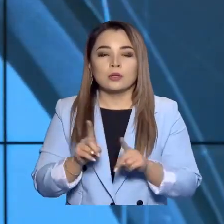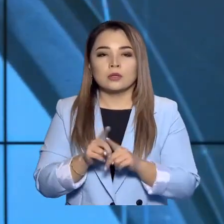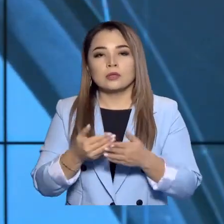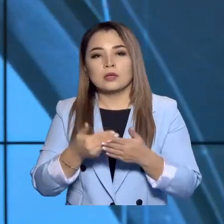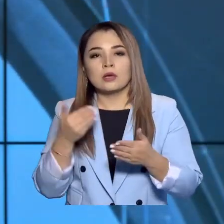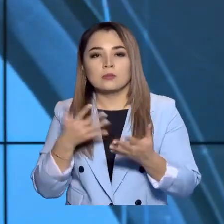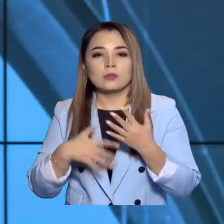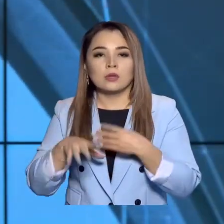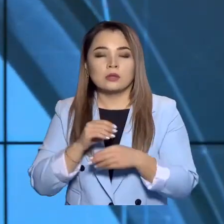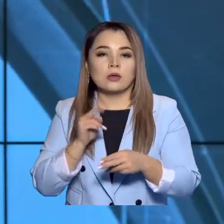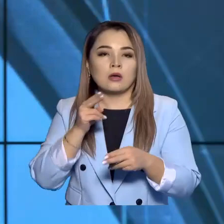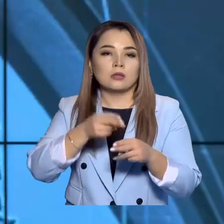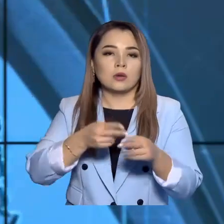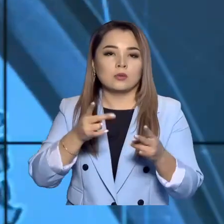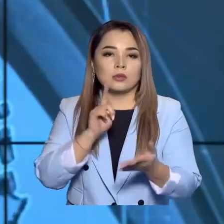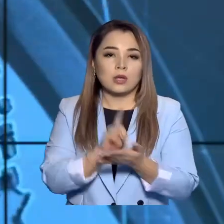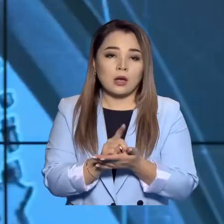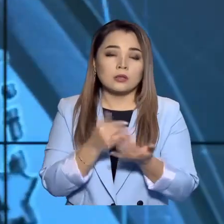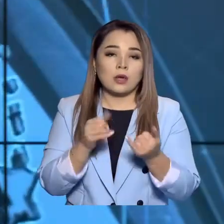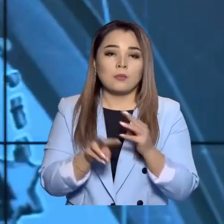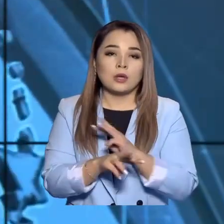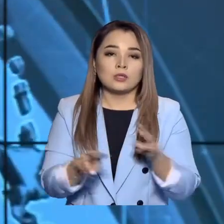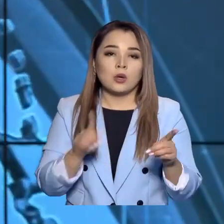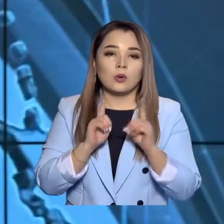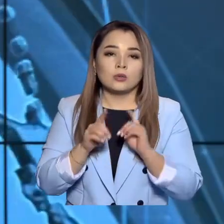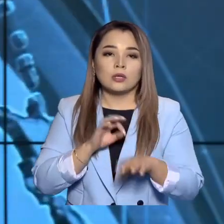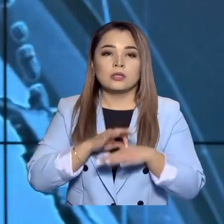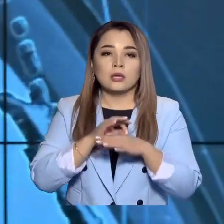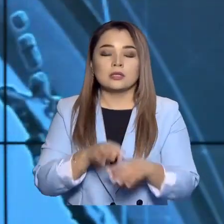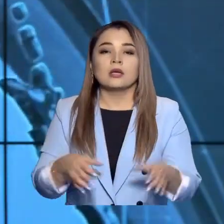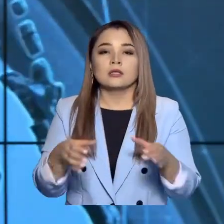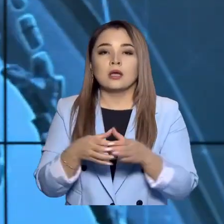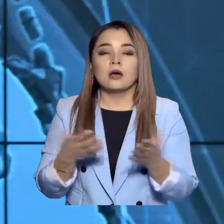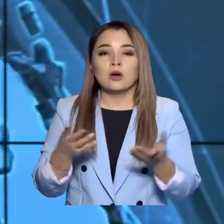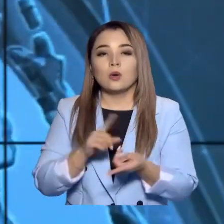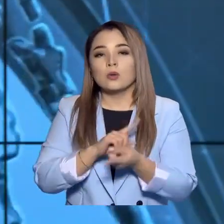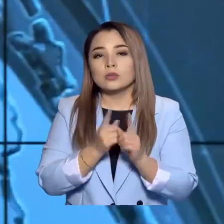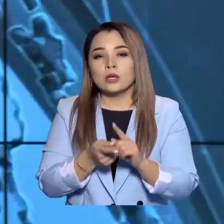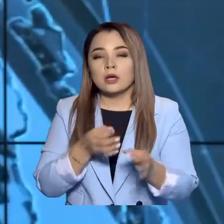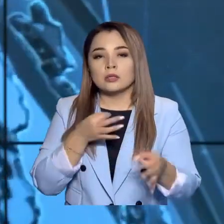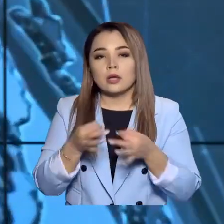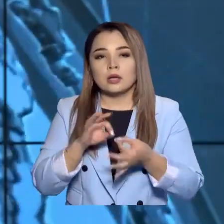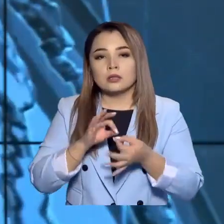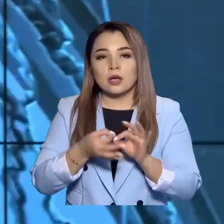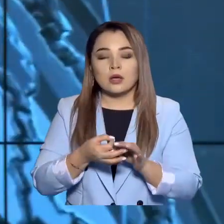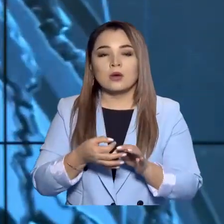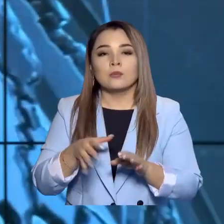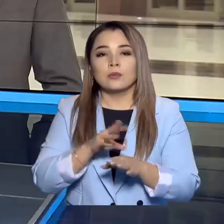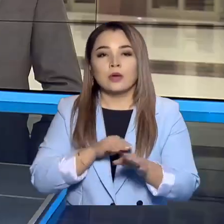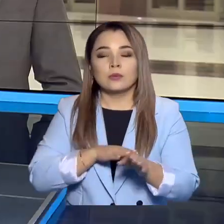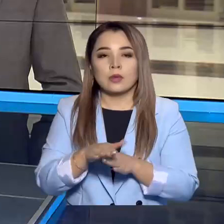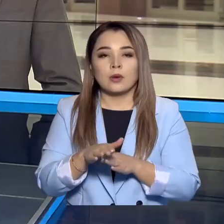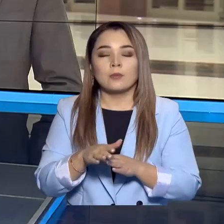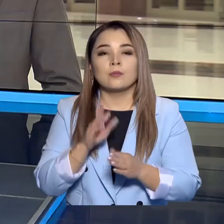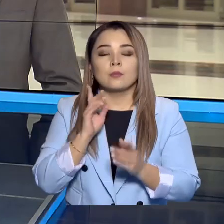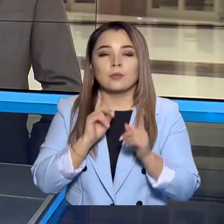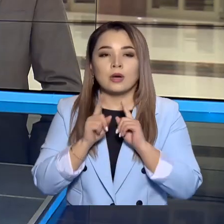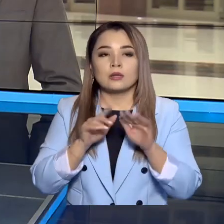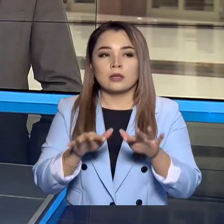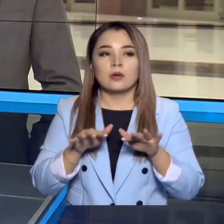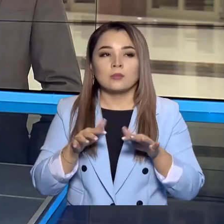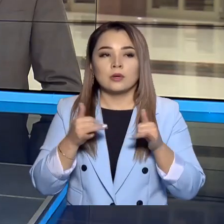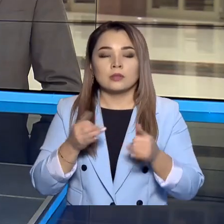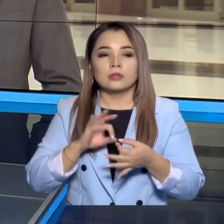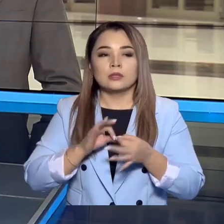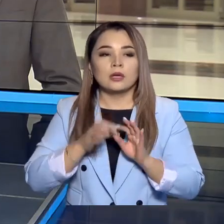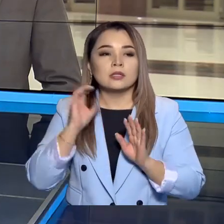анықтап, оның алдын алу. Мәжілістің жалпы отырысында осы салада қандай өзгеріс болатыны талқыланды. Толығырақ парламенттен тікелей эфирге қосылған